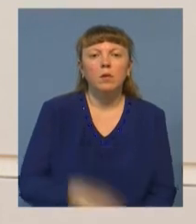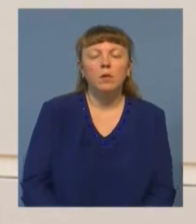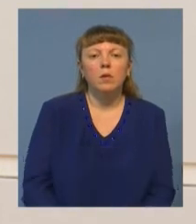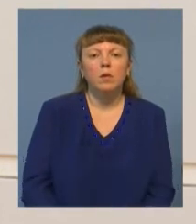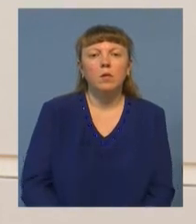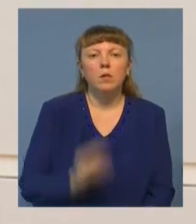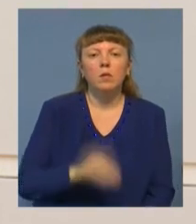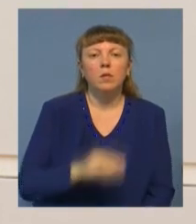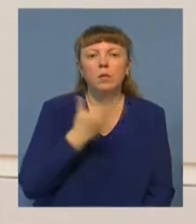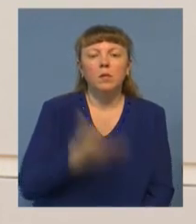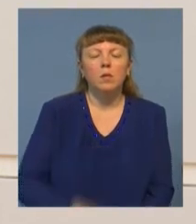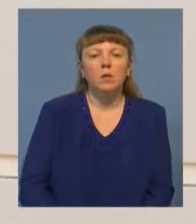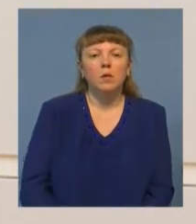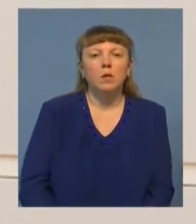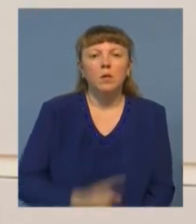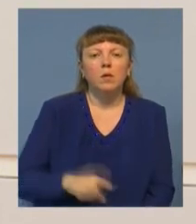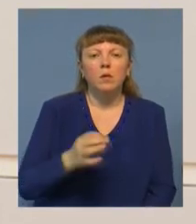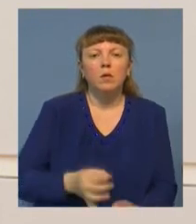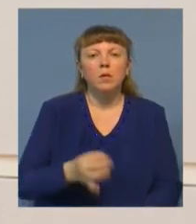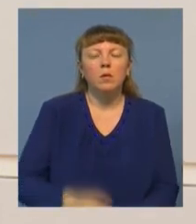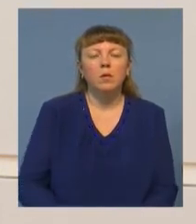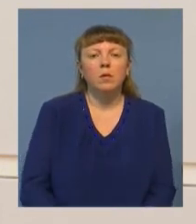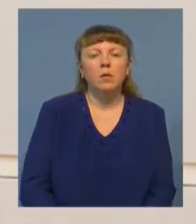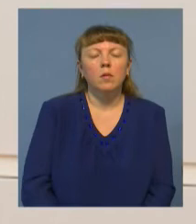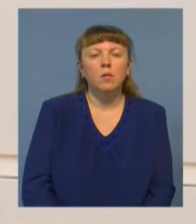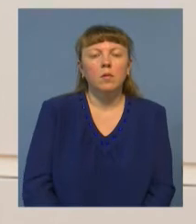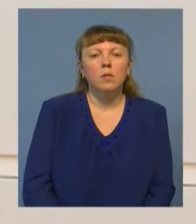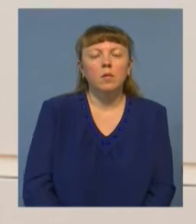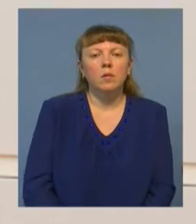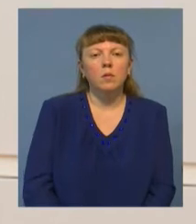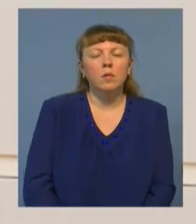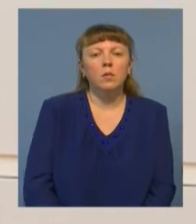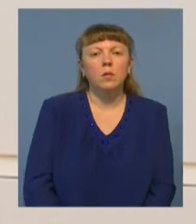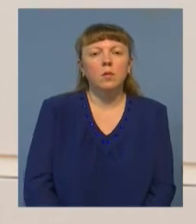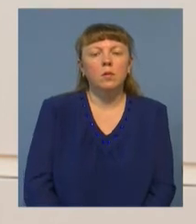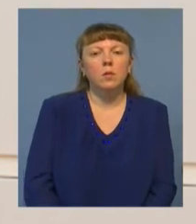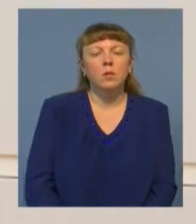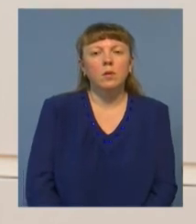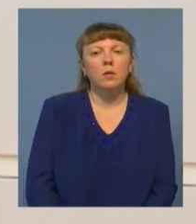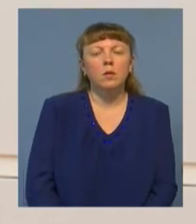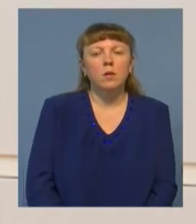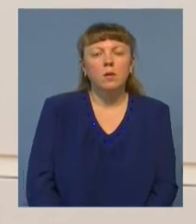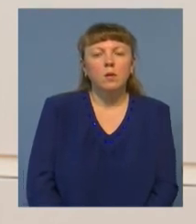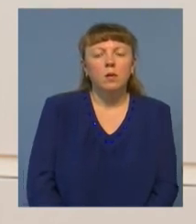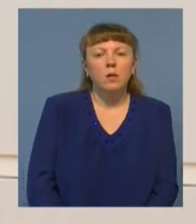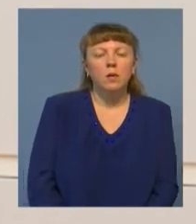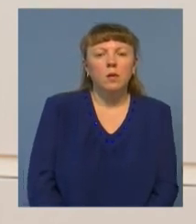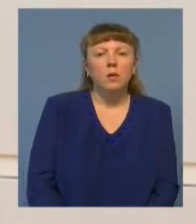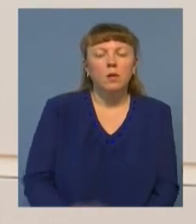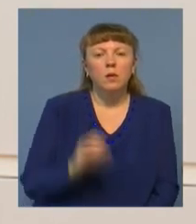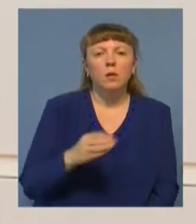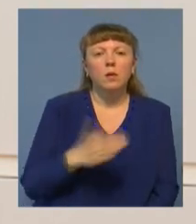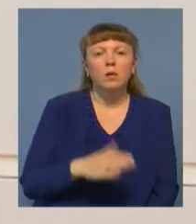не подтверждается. И сразу идут в суд. А необходимо, вот вам в департаменте